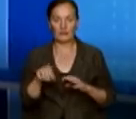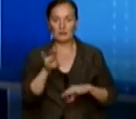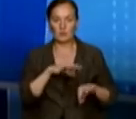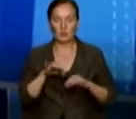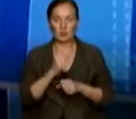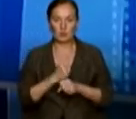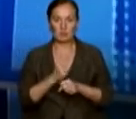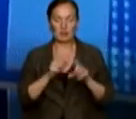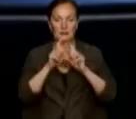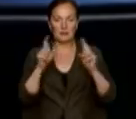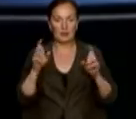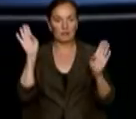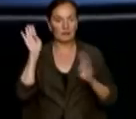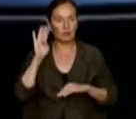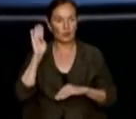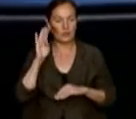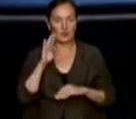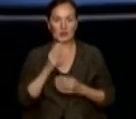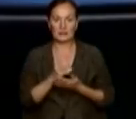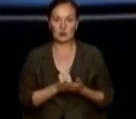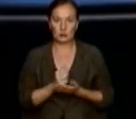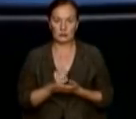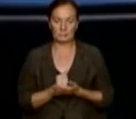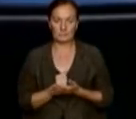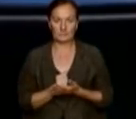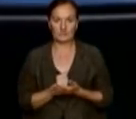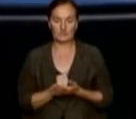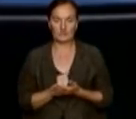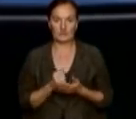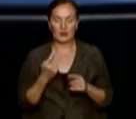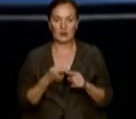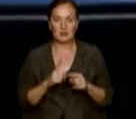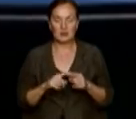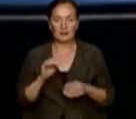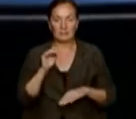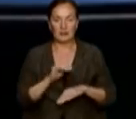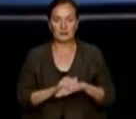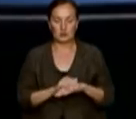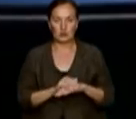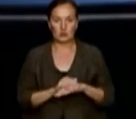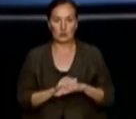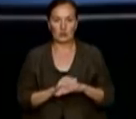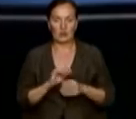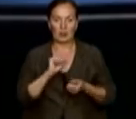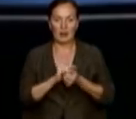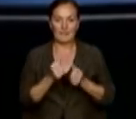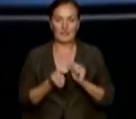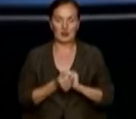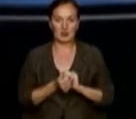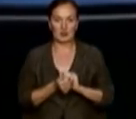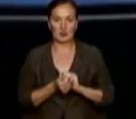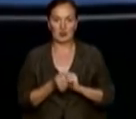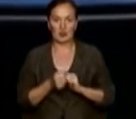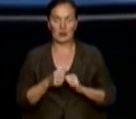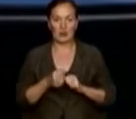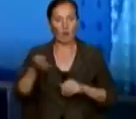департамент водних ресурсів, тому що це фактично вже йде насипання каміння на межі гори і на